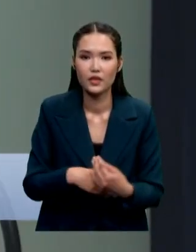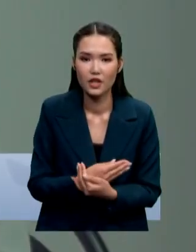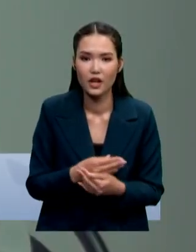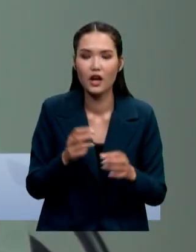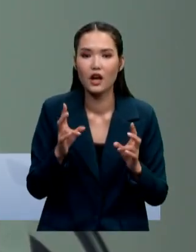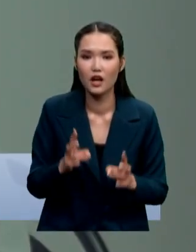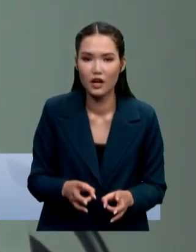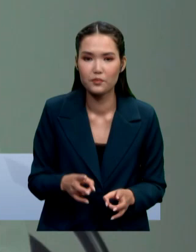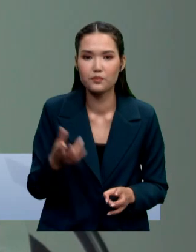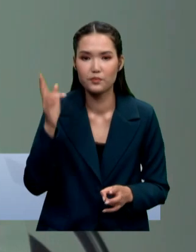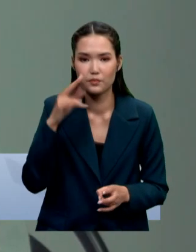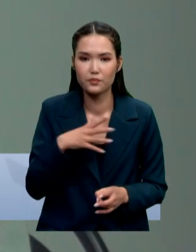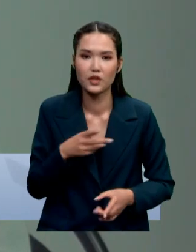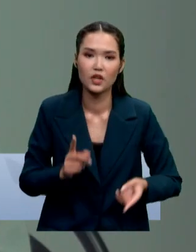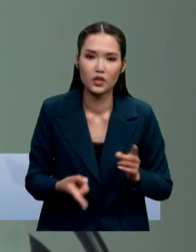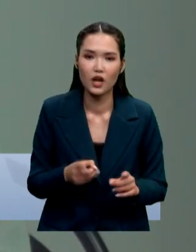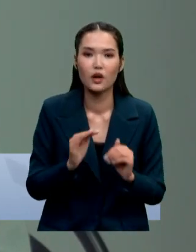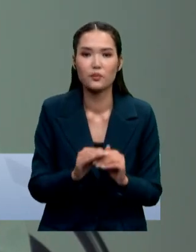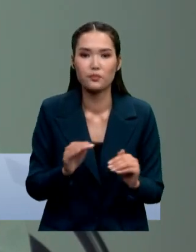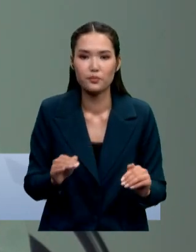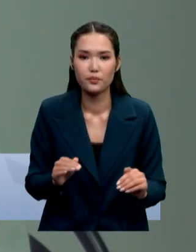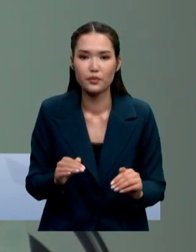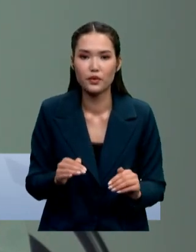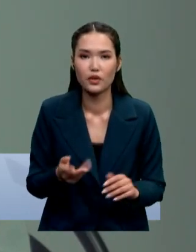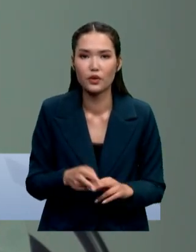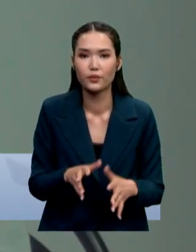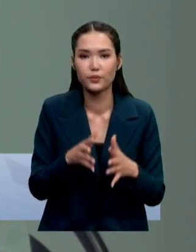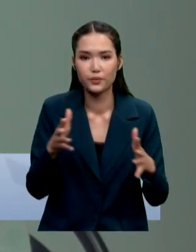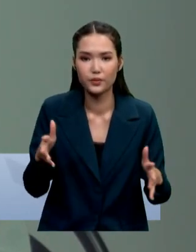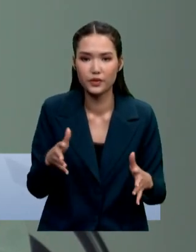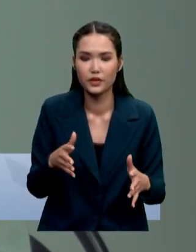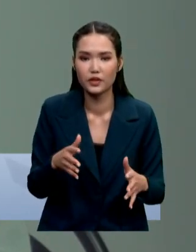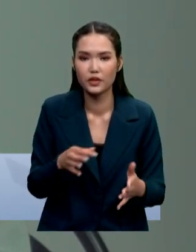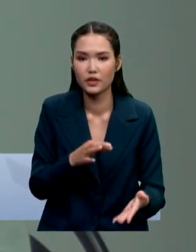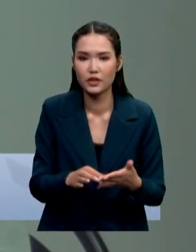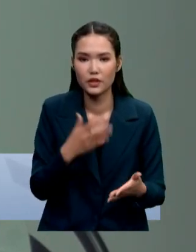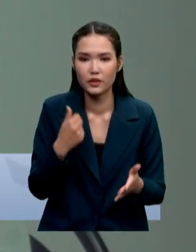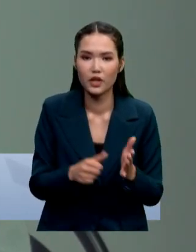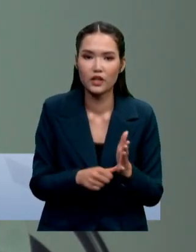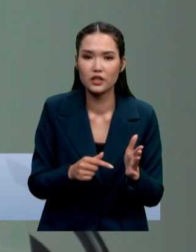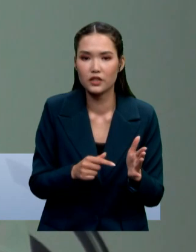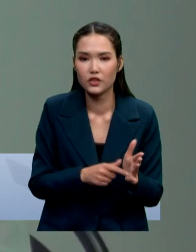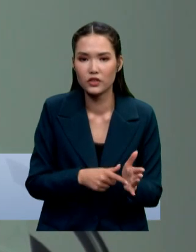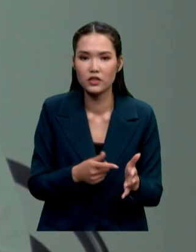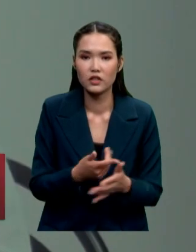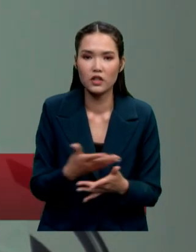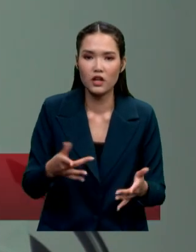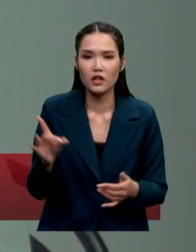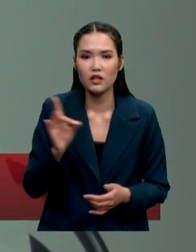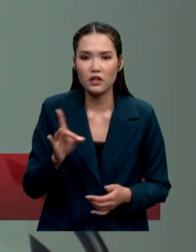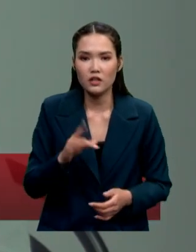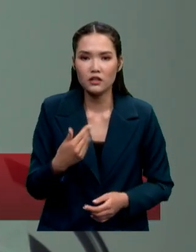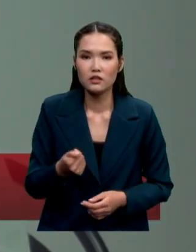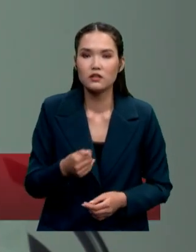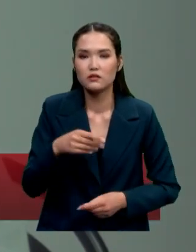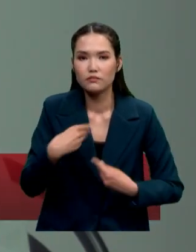жүреді. Шынайы қарайтын болсақ бағаға. Ертең қазір сіздер айтып отырсыздар, үкімет мысалы айтылып отыр деп, бірақ ол жеке кәсіпкерлер әрине ол